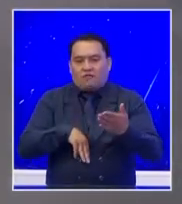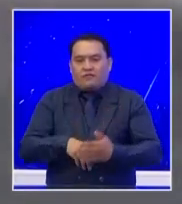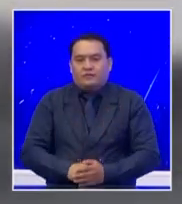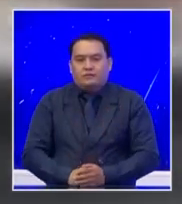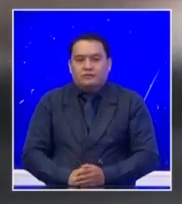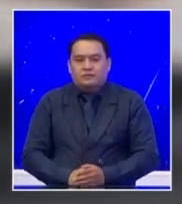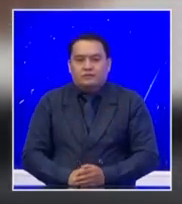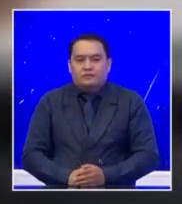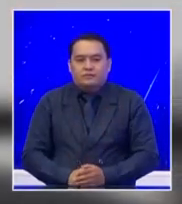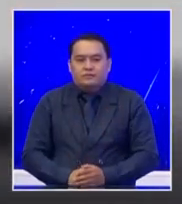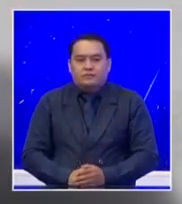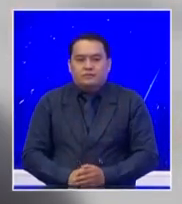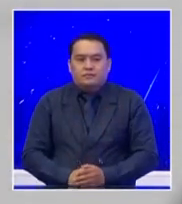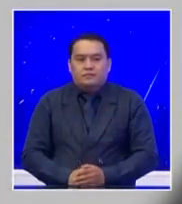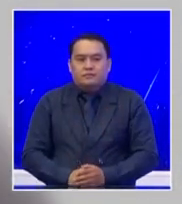стоянку.